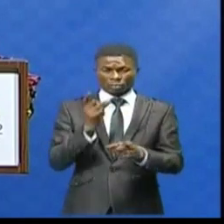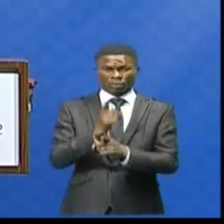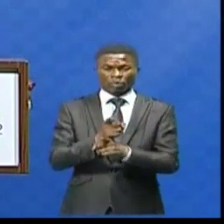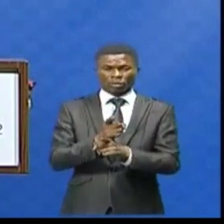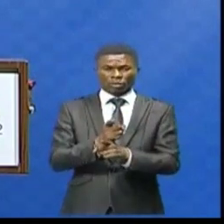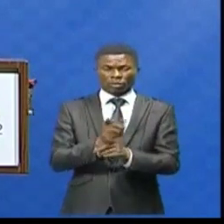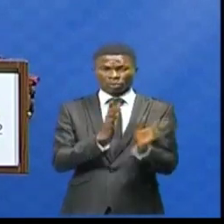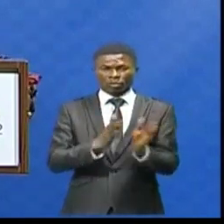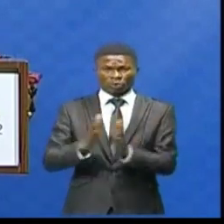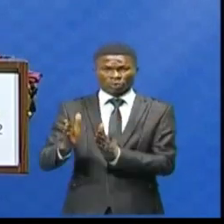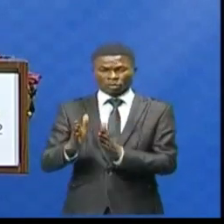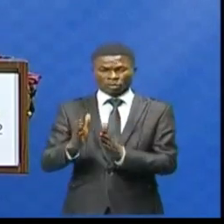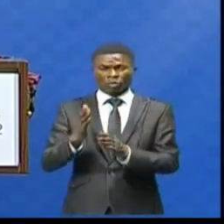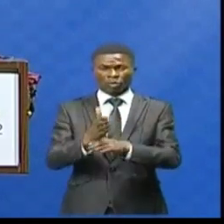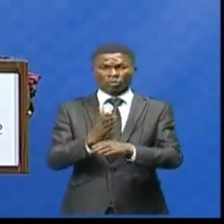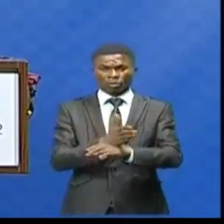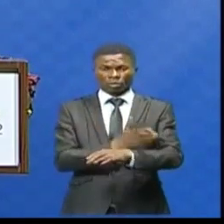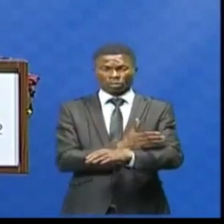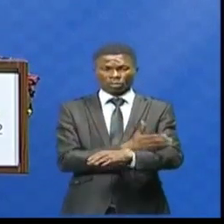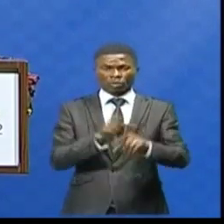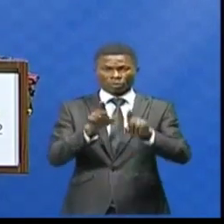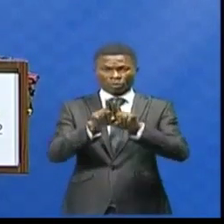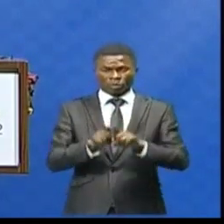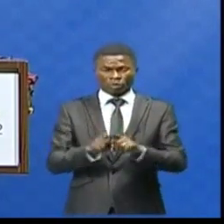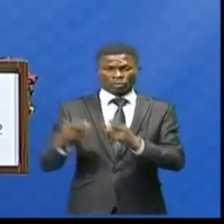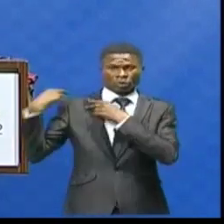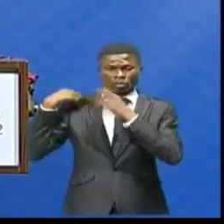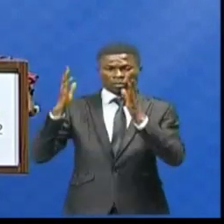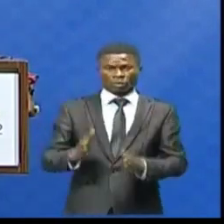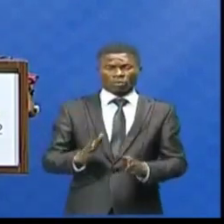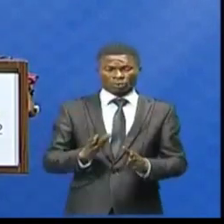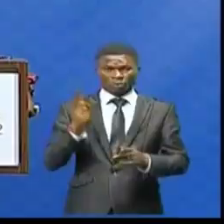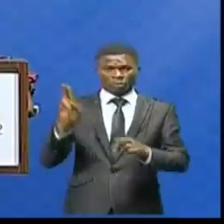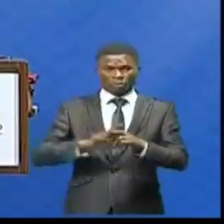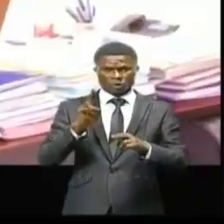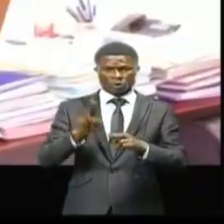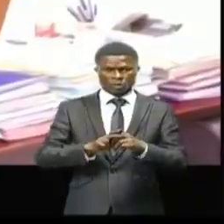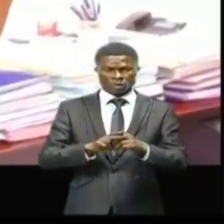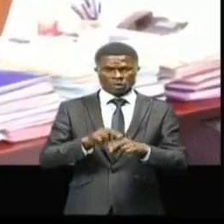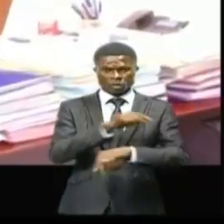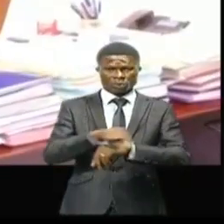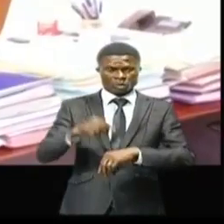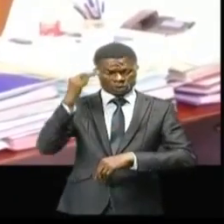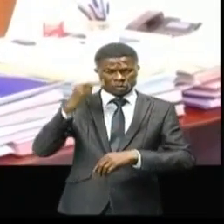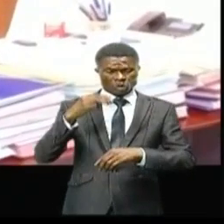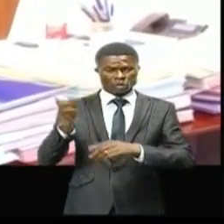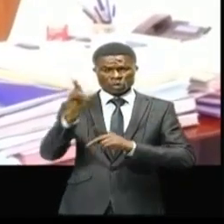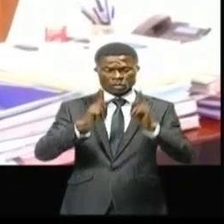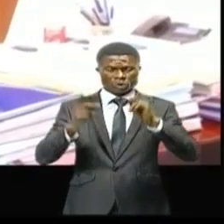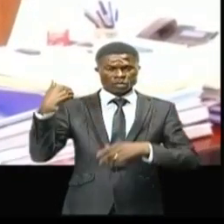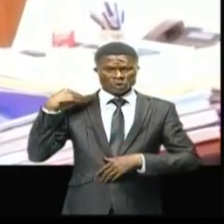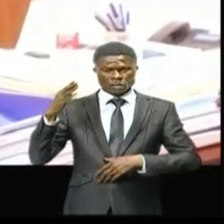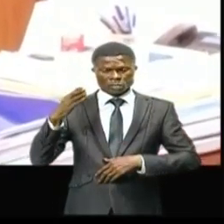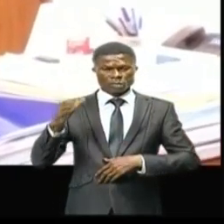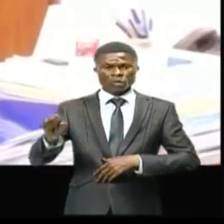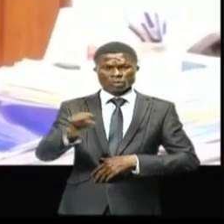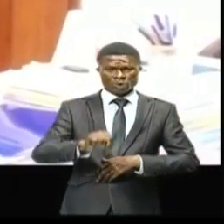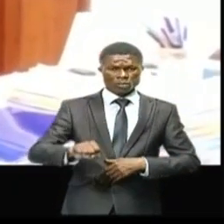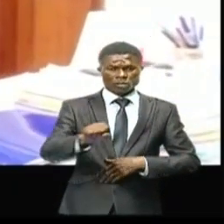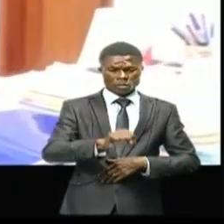prévoient des échéances et des responsables et d'applications ministère et services publics sectoriel